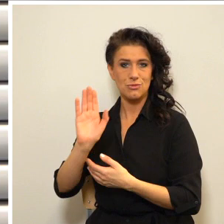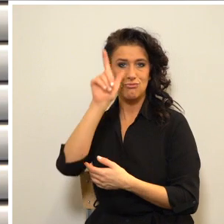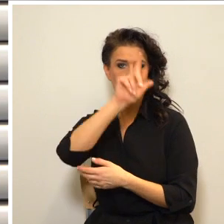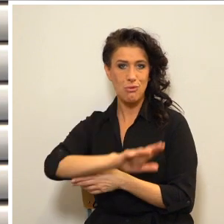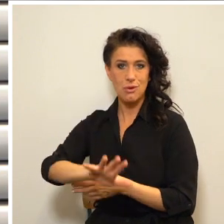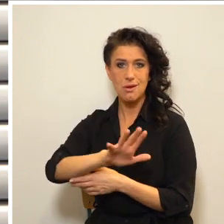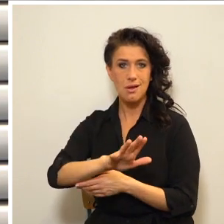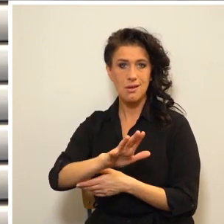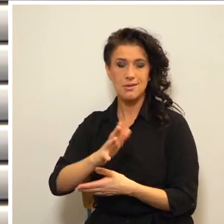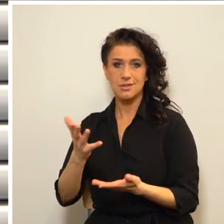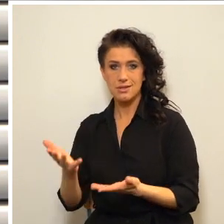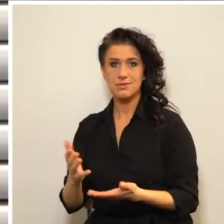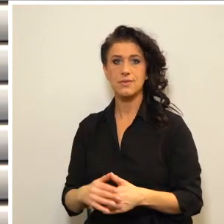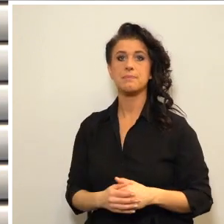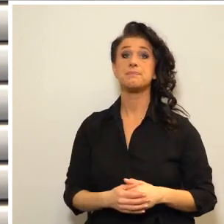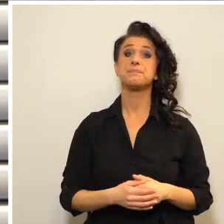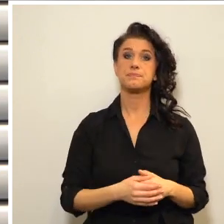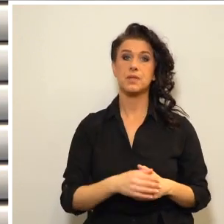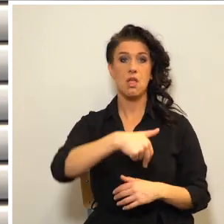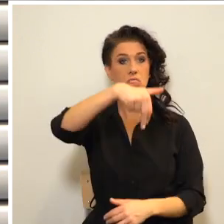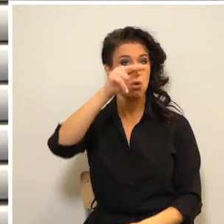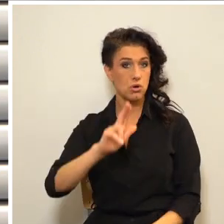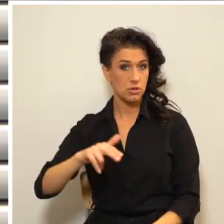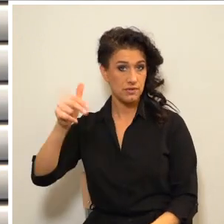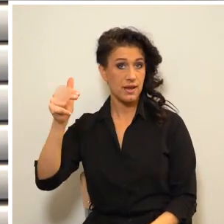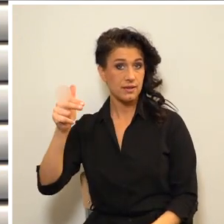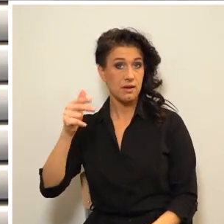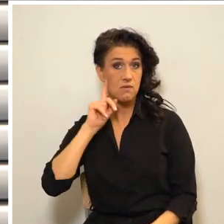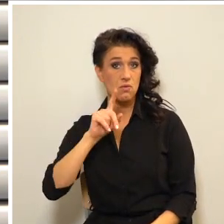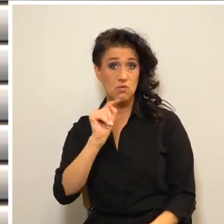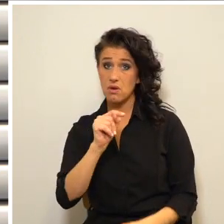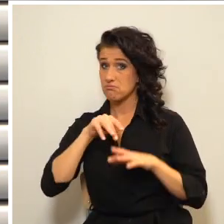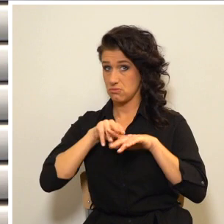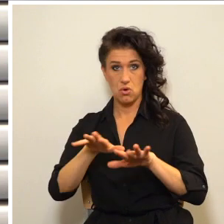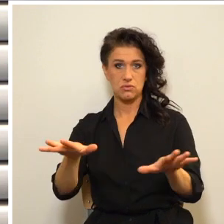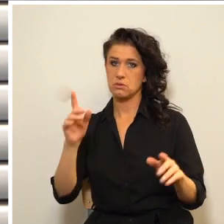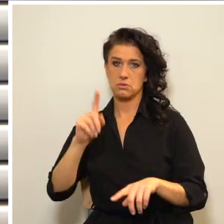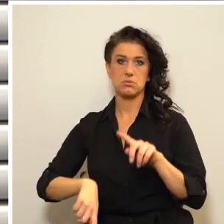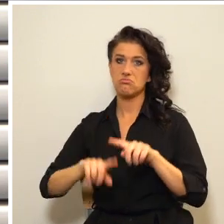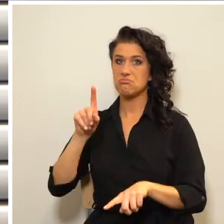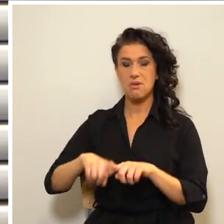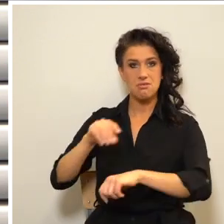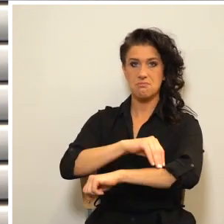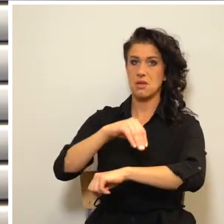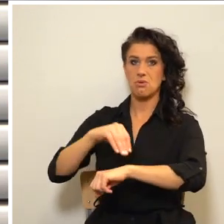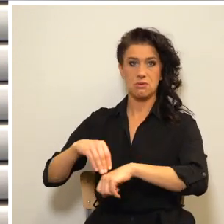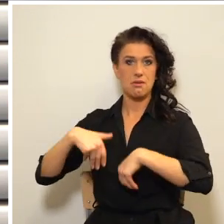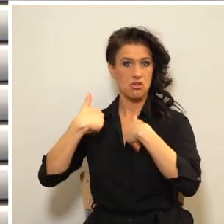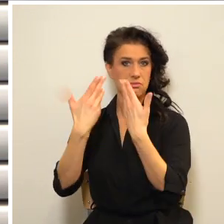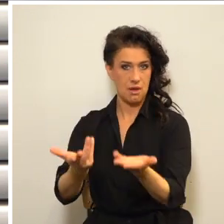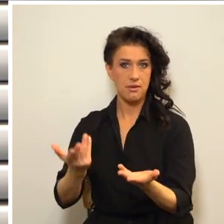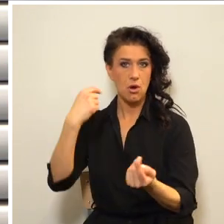zachodnich niż w naszym w Norwegii to jest bardzo powszechnie stosowana metoda w